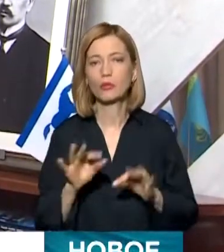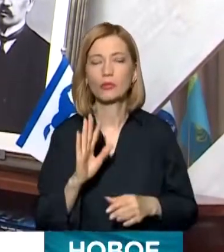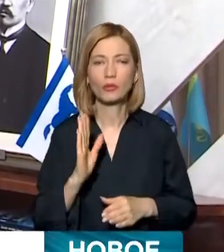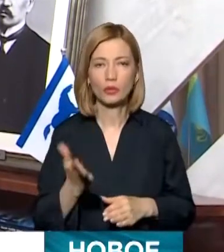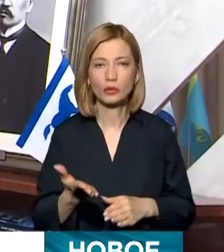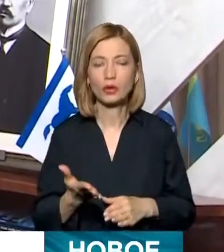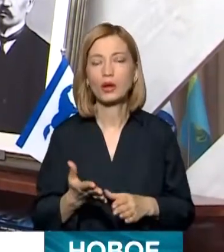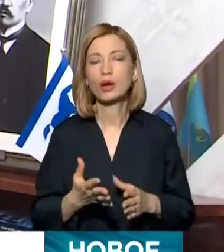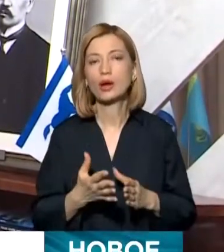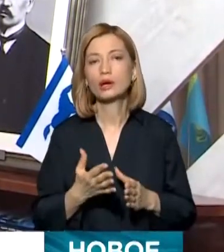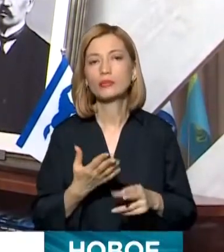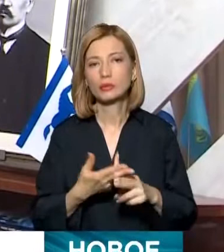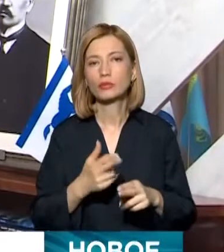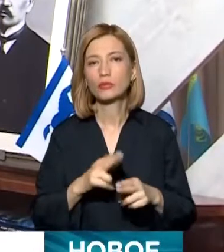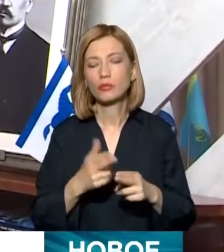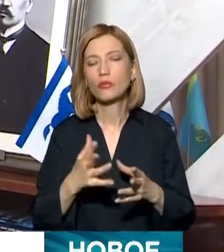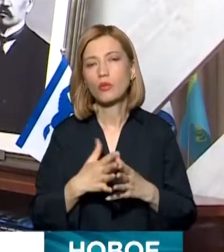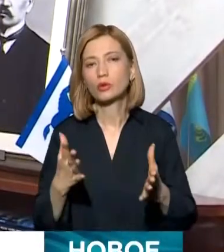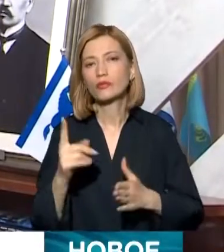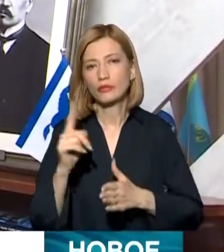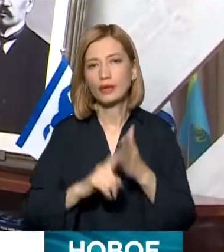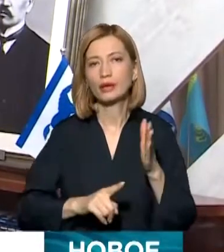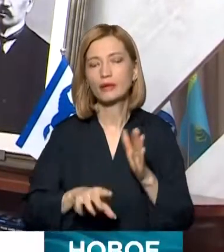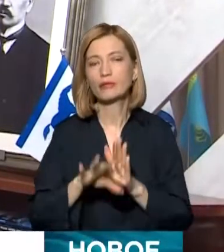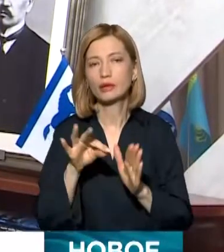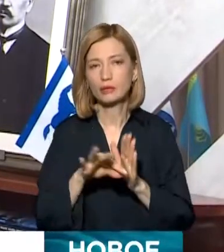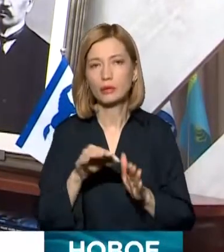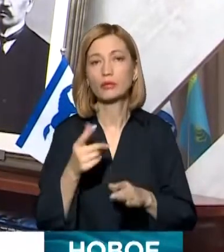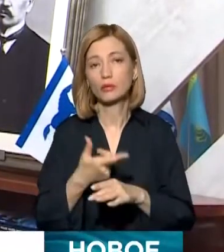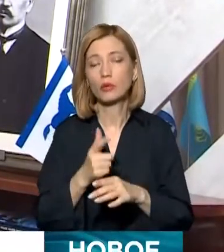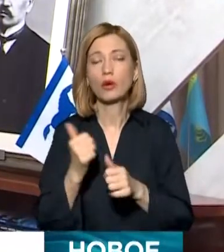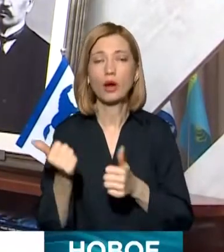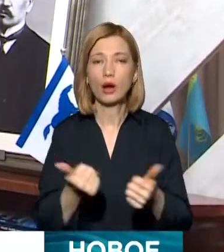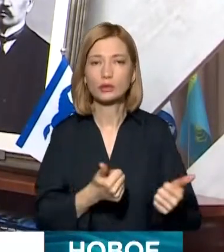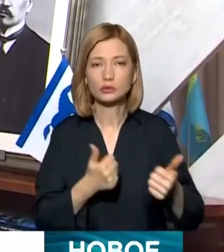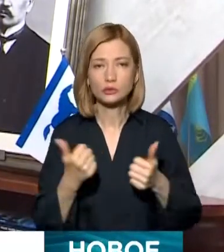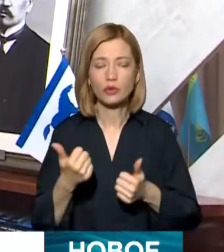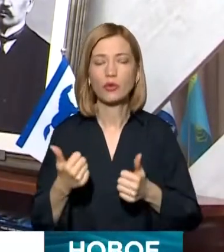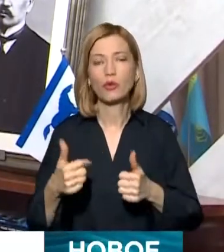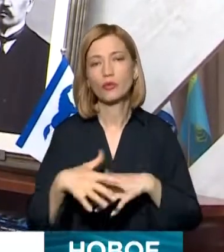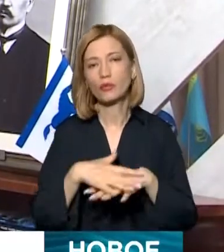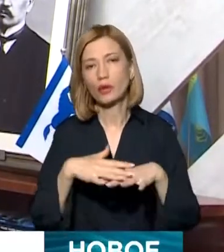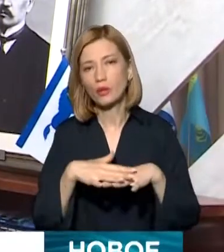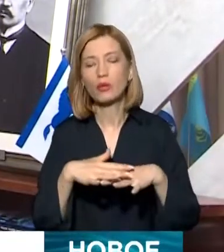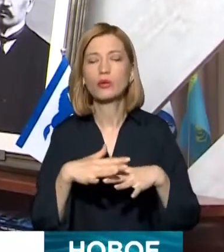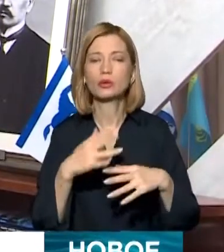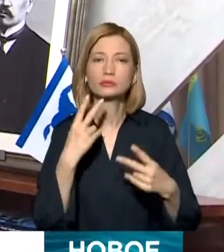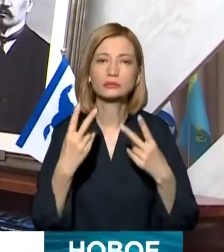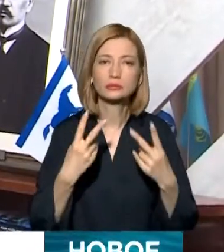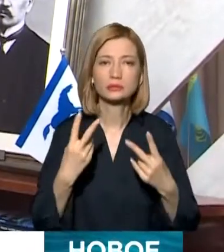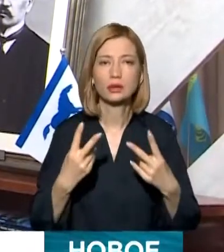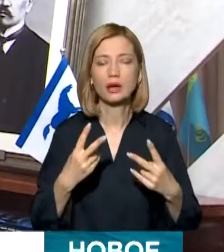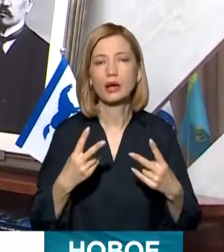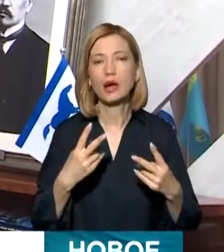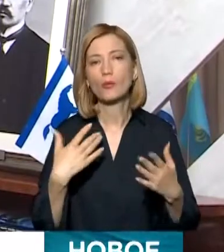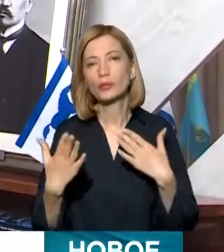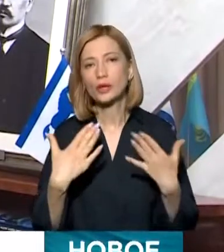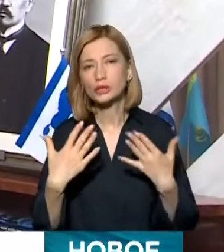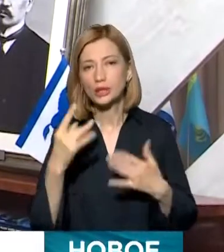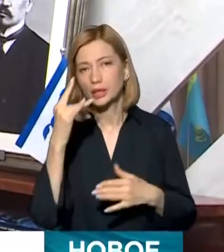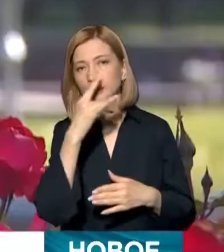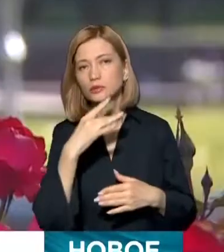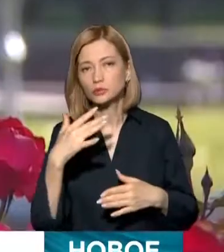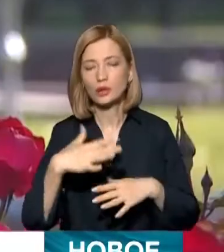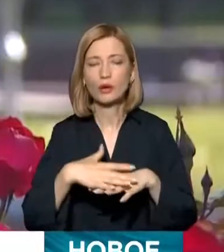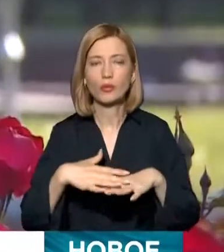процесс, тем больше доверия к выборам. Поэтому это все только на пользу демократическим процессам, на пользу отношений между государством и